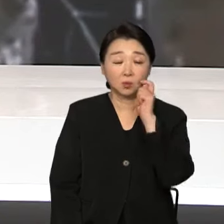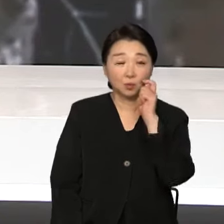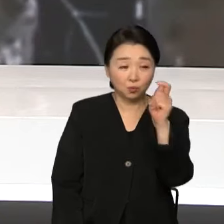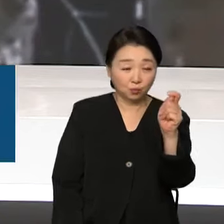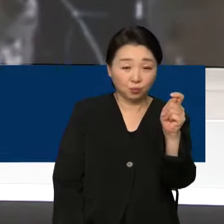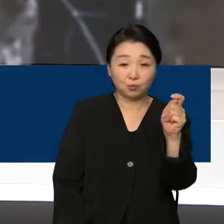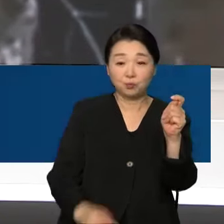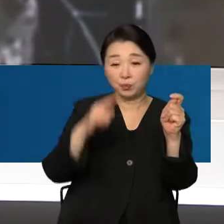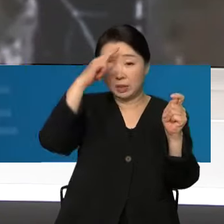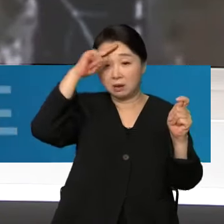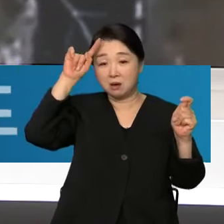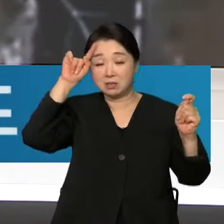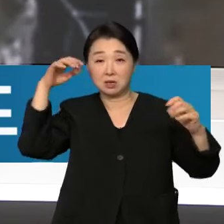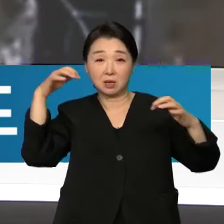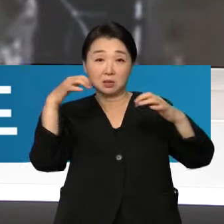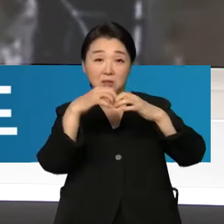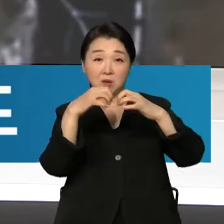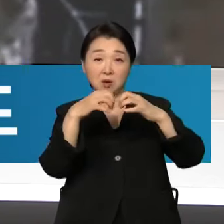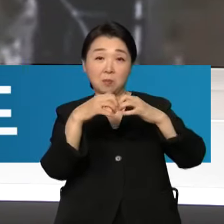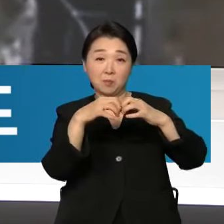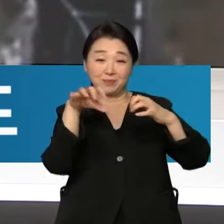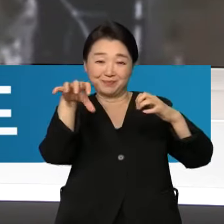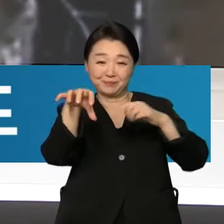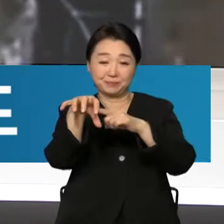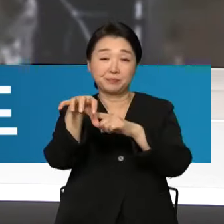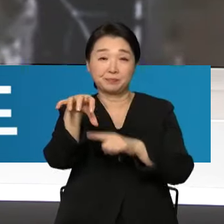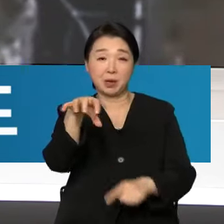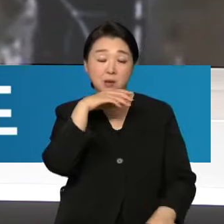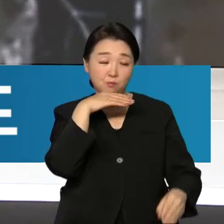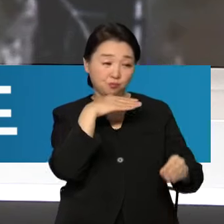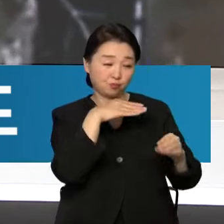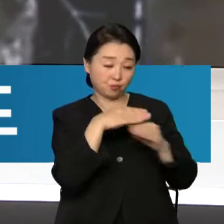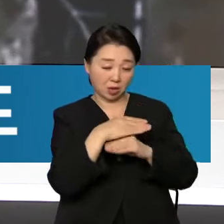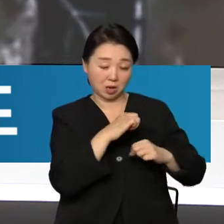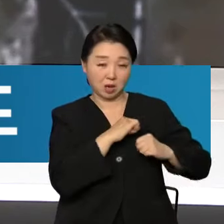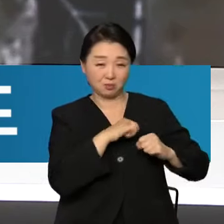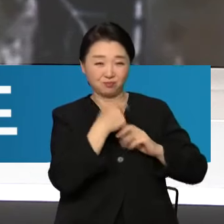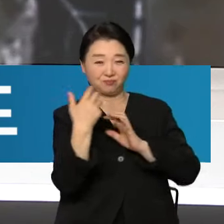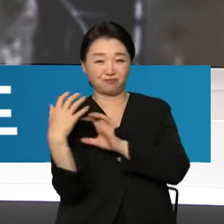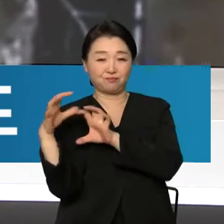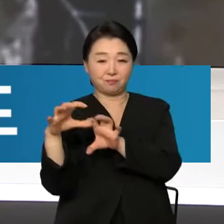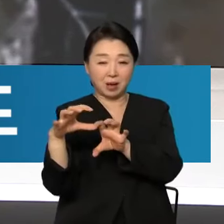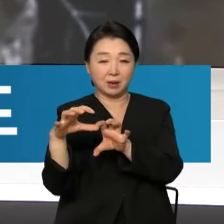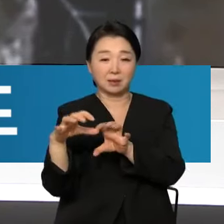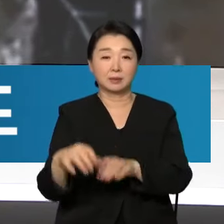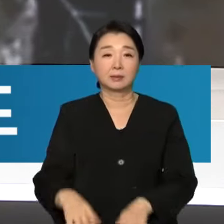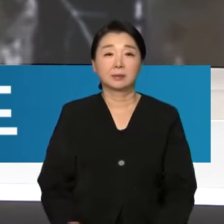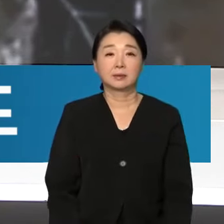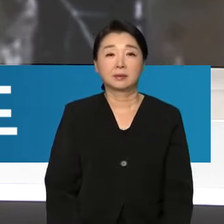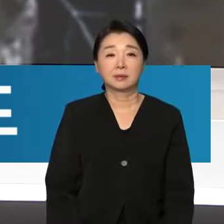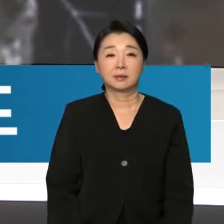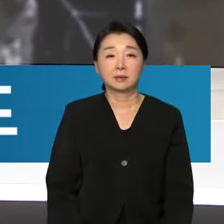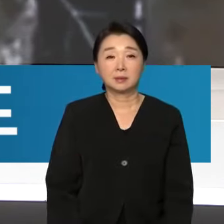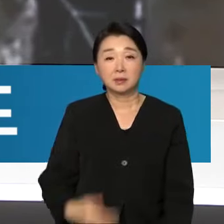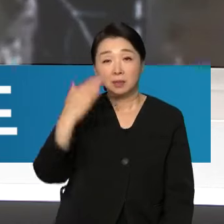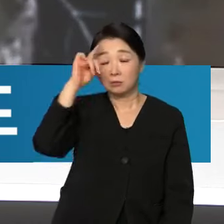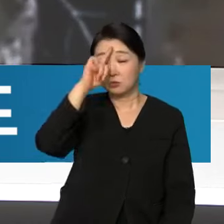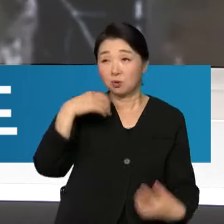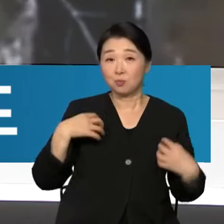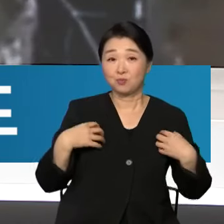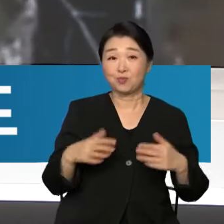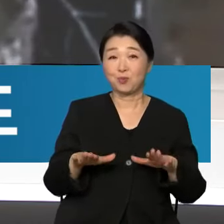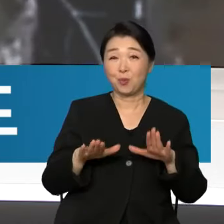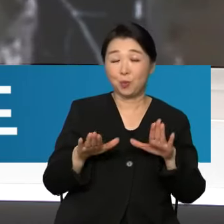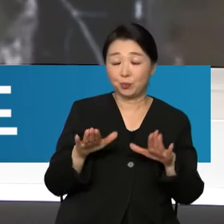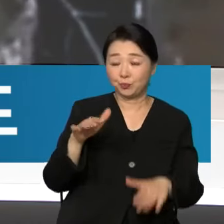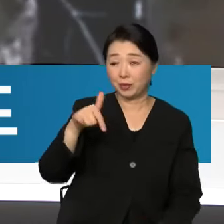우크라이나와 러시아가 교전 중인 러시아의 쿠르스크에 북한군 수천 명이 집결 중인 걸로 알려졌습니다. 우리 정부는 오늘